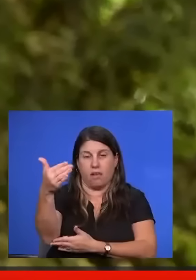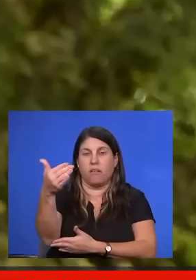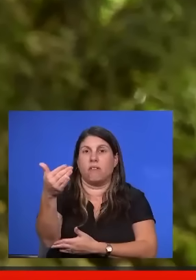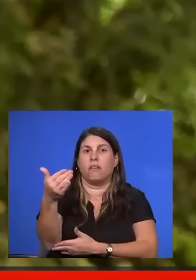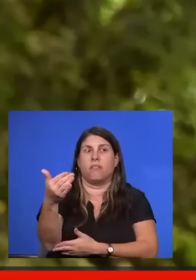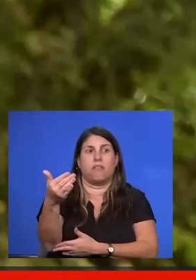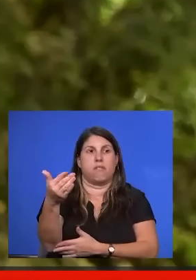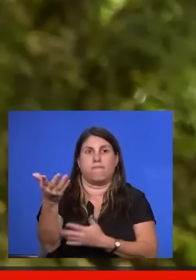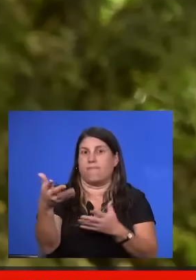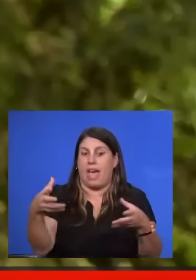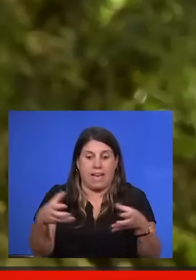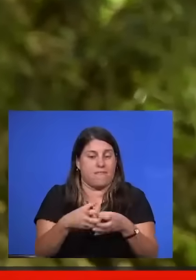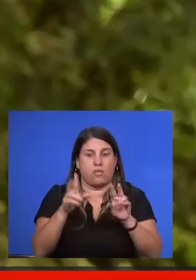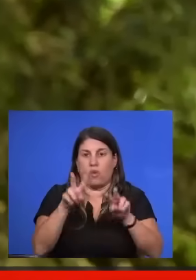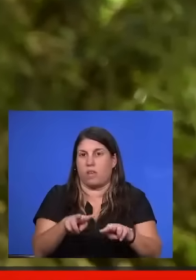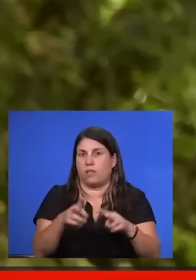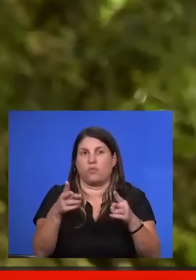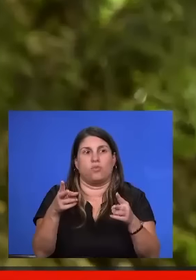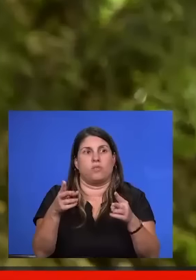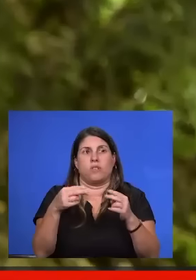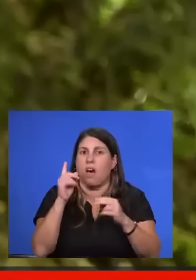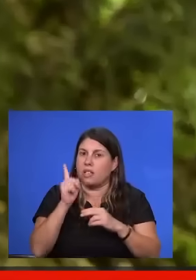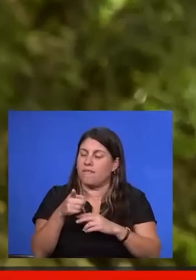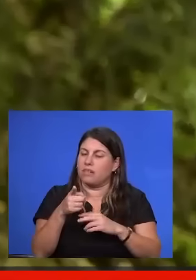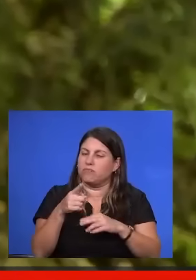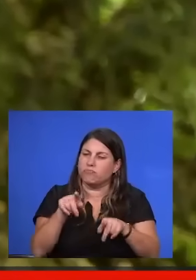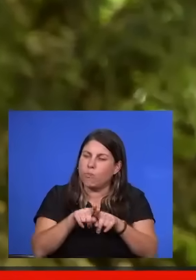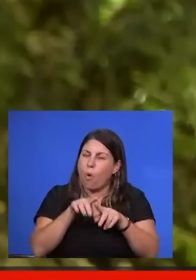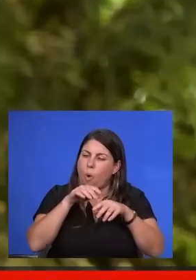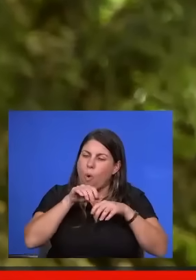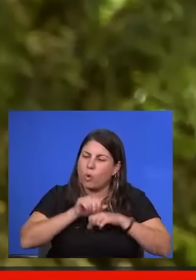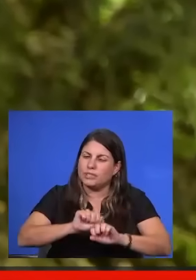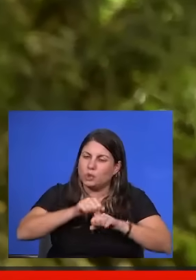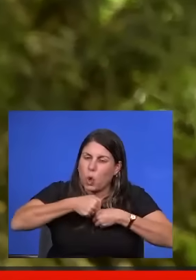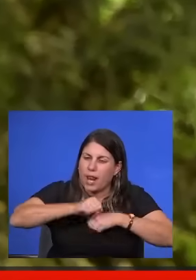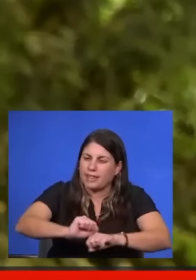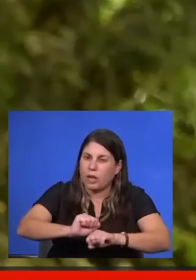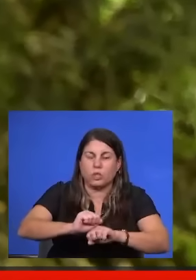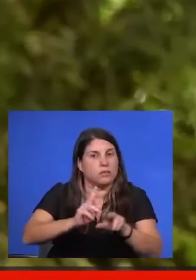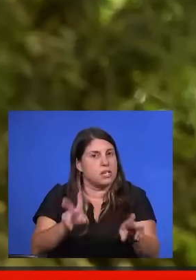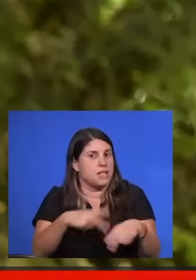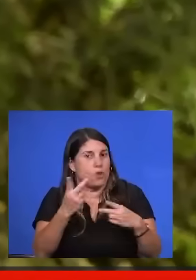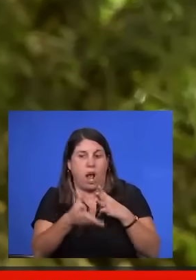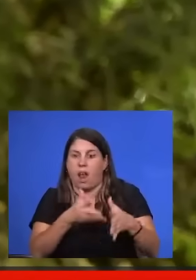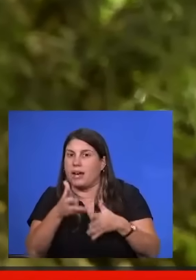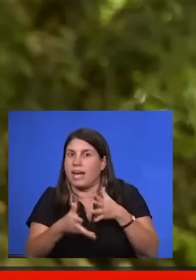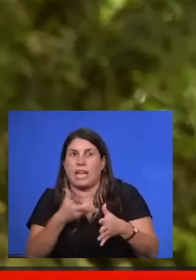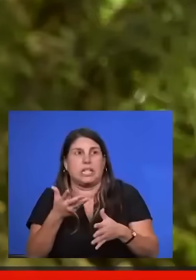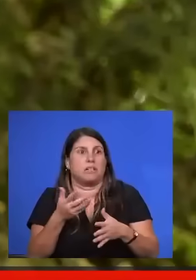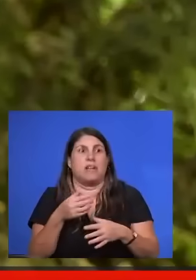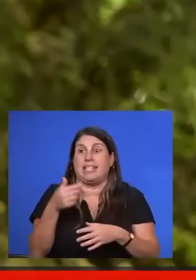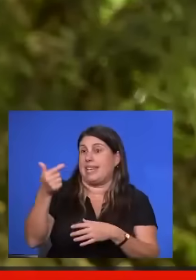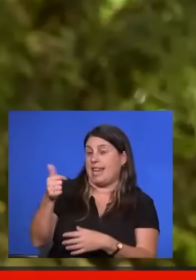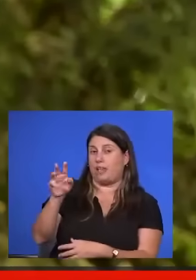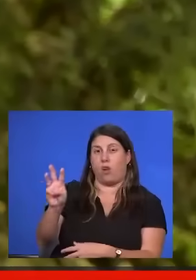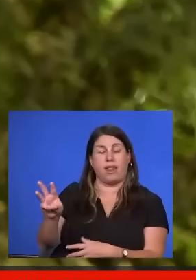כחברה שיש בה, שחייבת לקיים בתוכה איזושהי סולידריות, אנחנו לא יכולים להגיד, את גלעד שליט